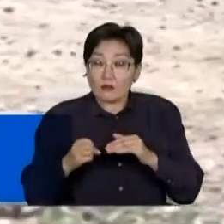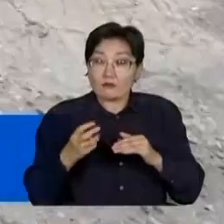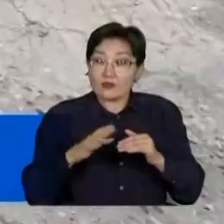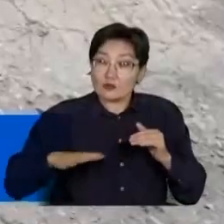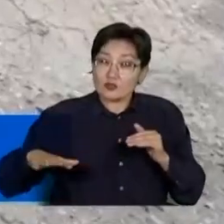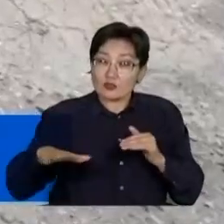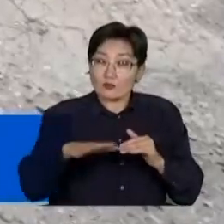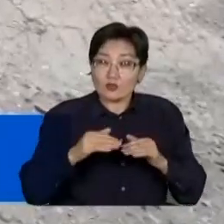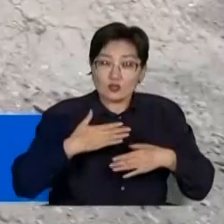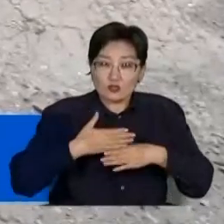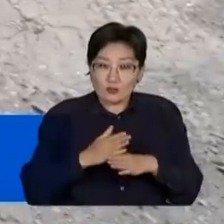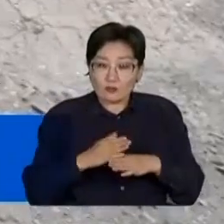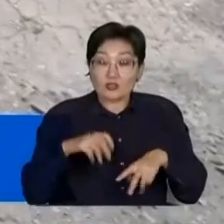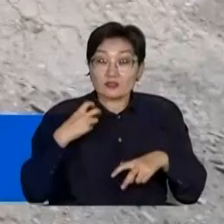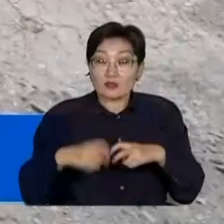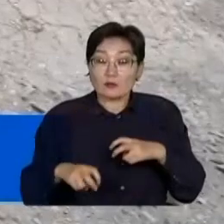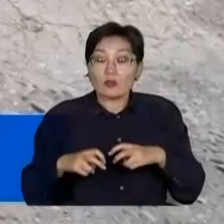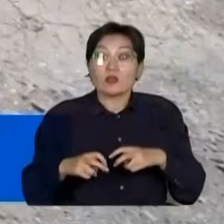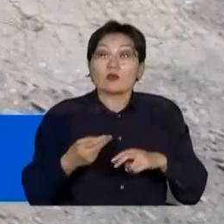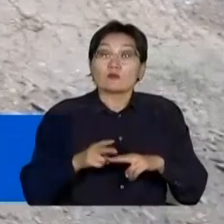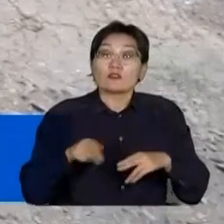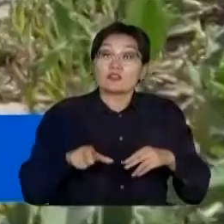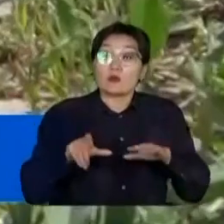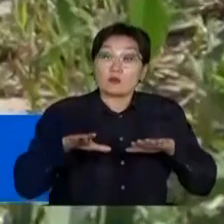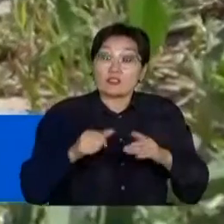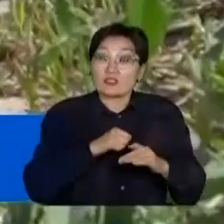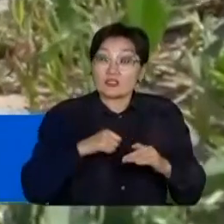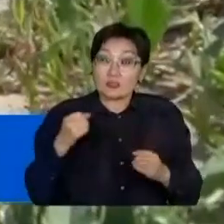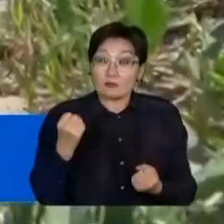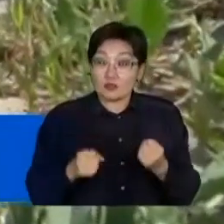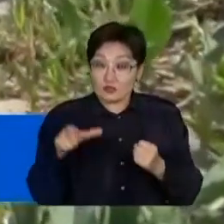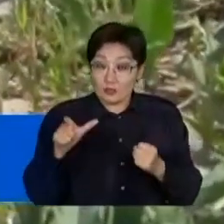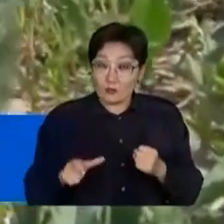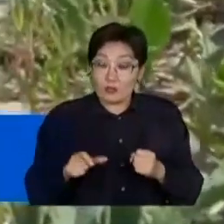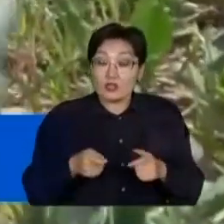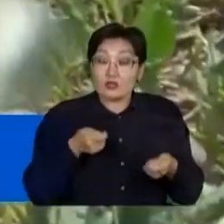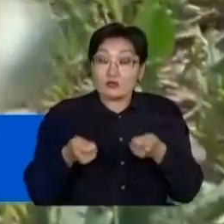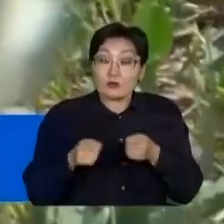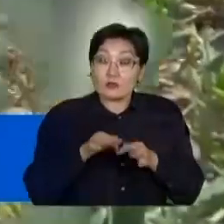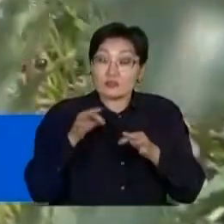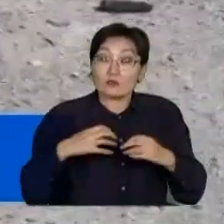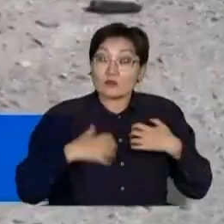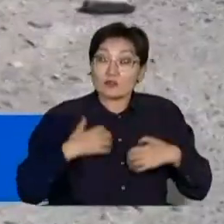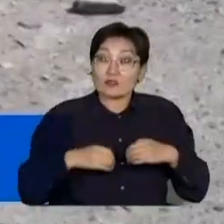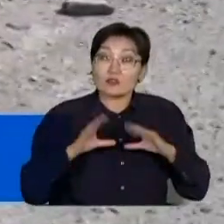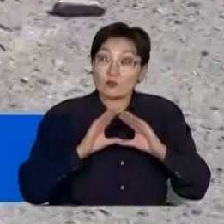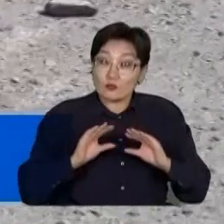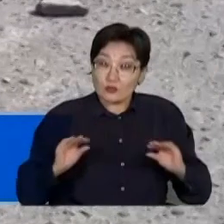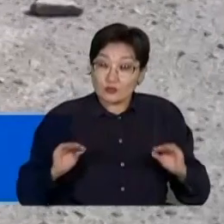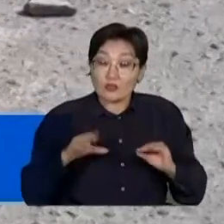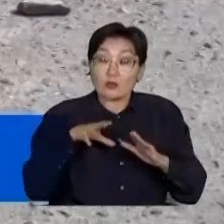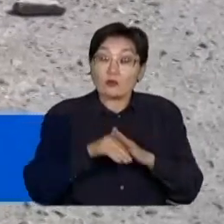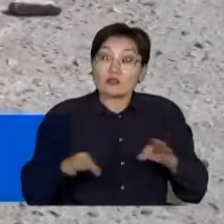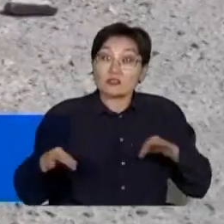участках оставляет желать лучшего. От ухабистых дорог устали и сами автолюбители. Но чиновники региона спешат успокоить. В рамках